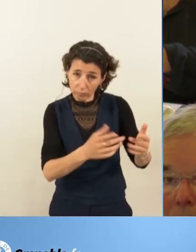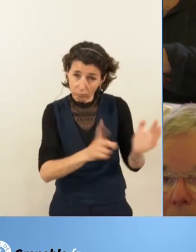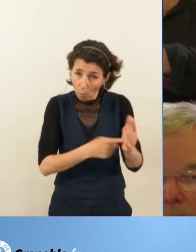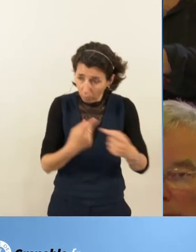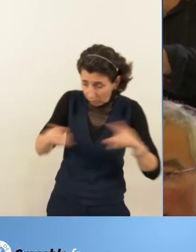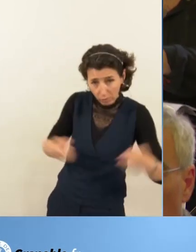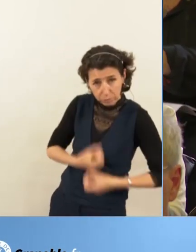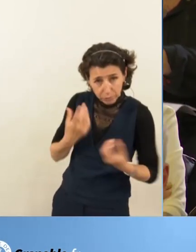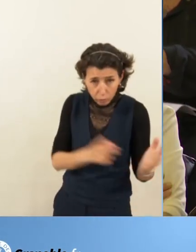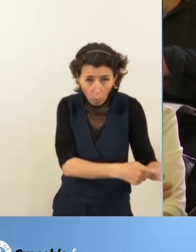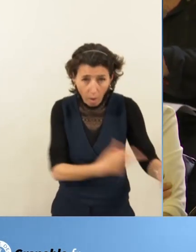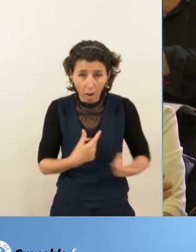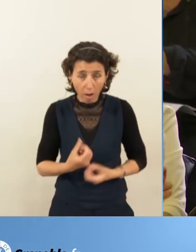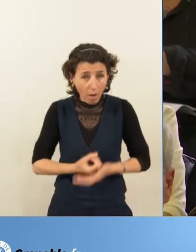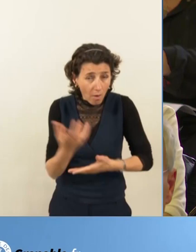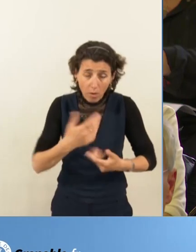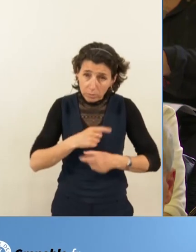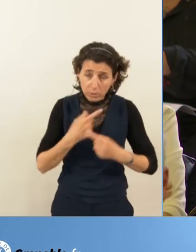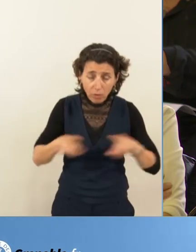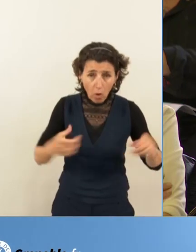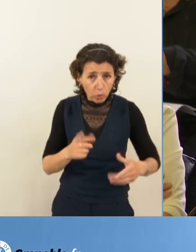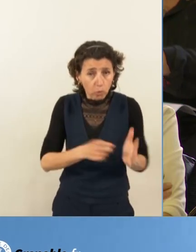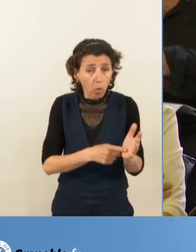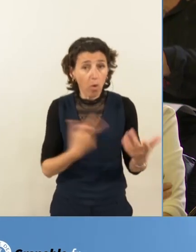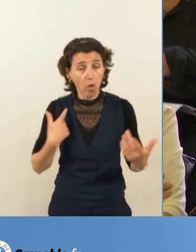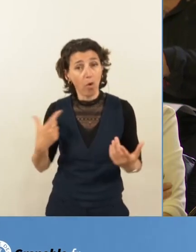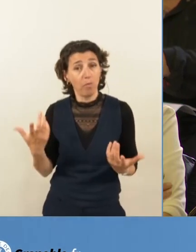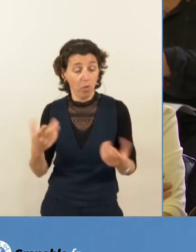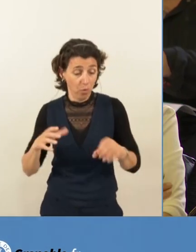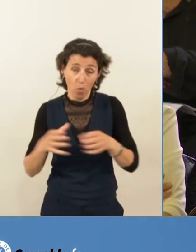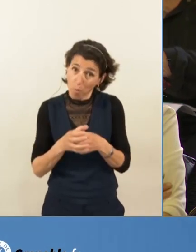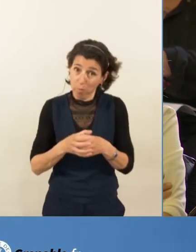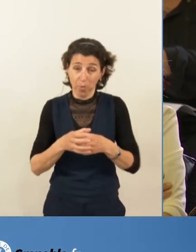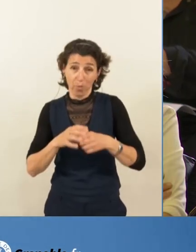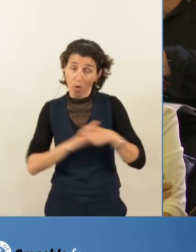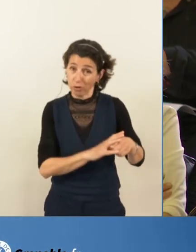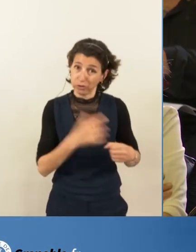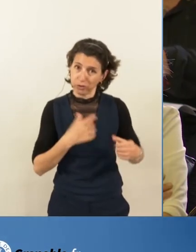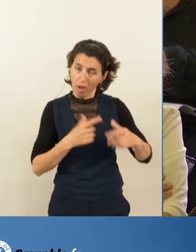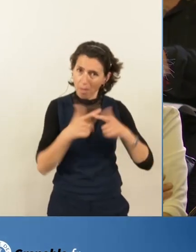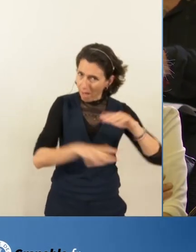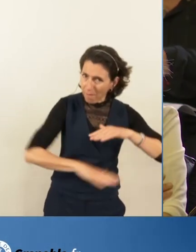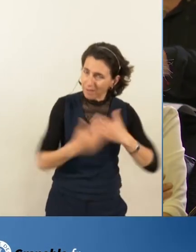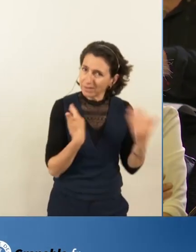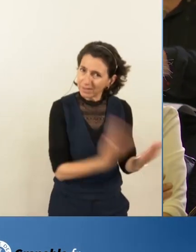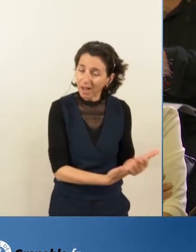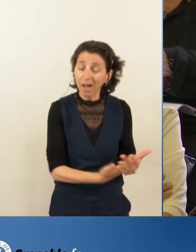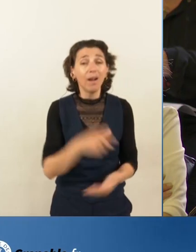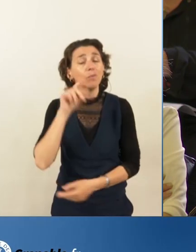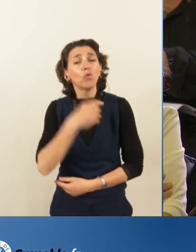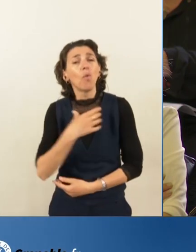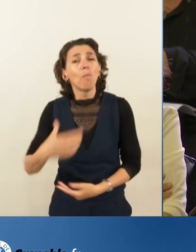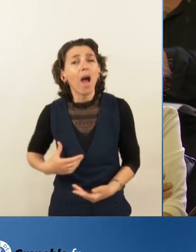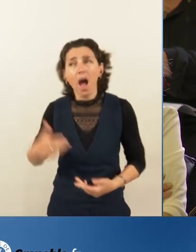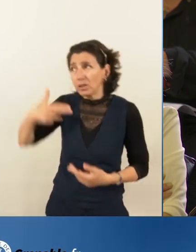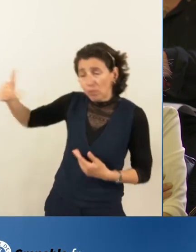effectue le fondement des libertés fondamentales si chères à la gauche Monsieur le Maire lorsque nationalement ou localement la gauche et l'écologie ont